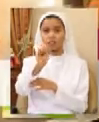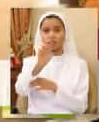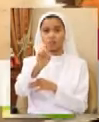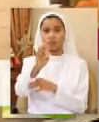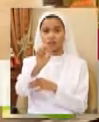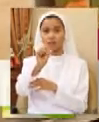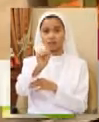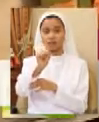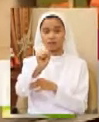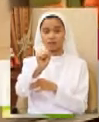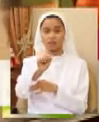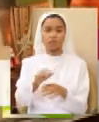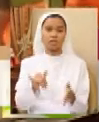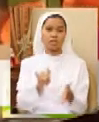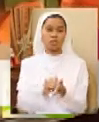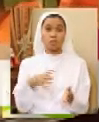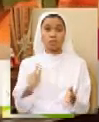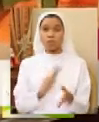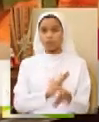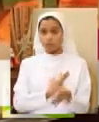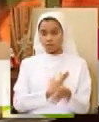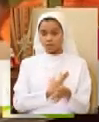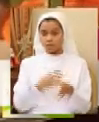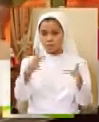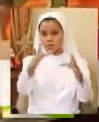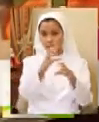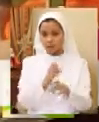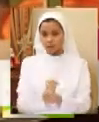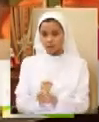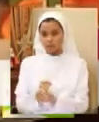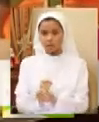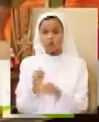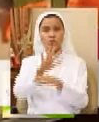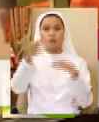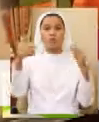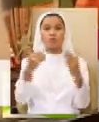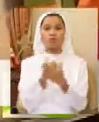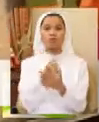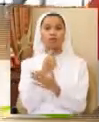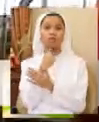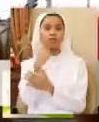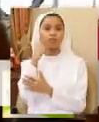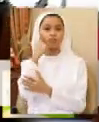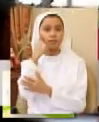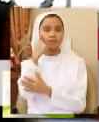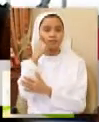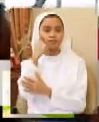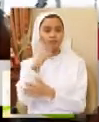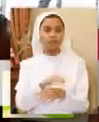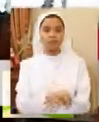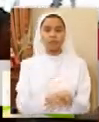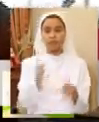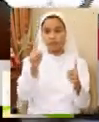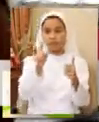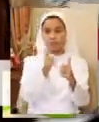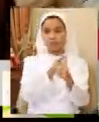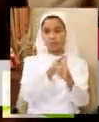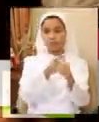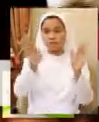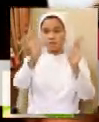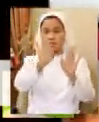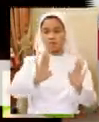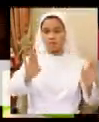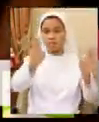namin is yung ginagather po namin ang mga deaf po every first Sunday of the month. Diyan po